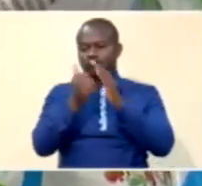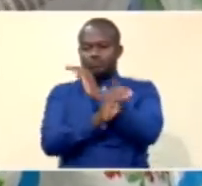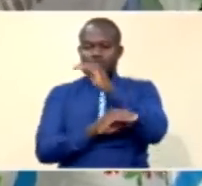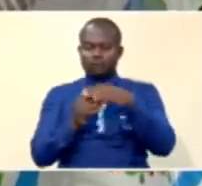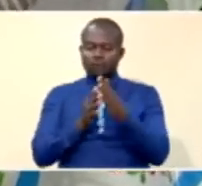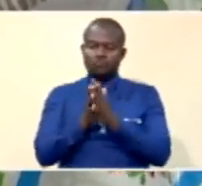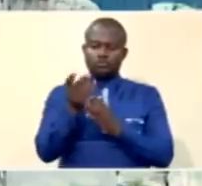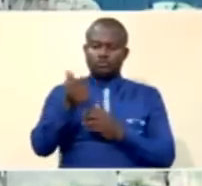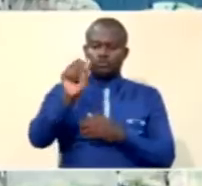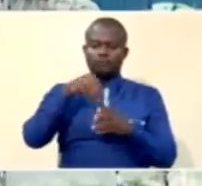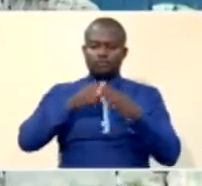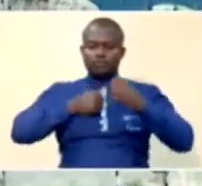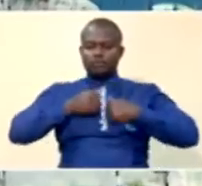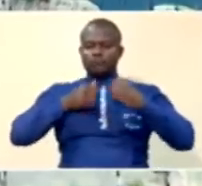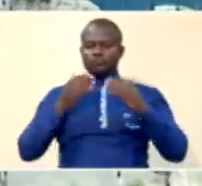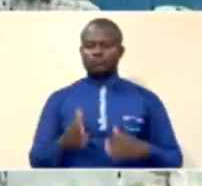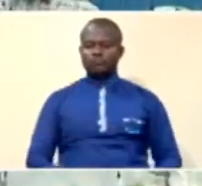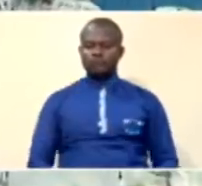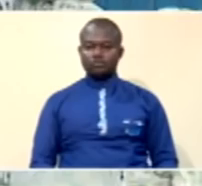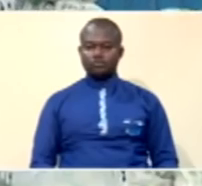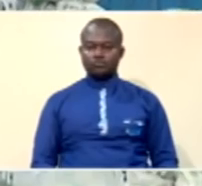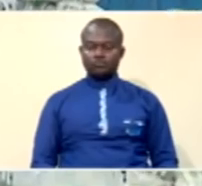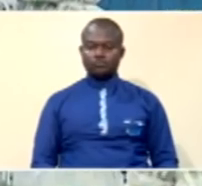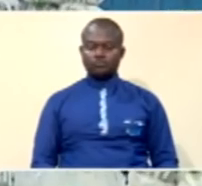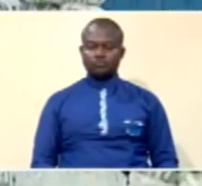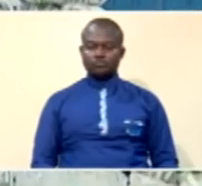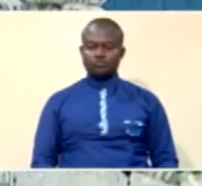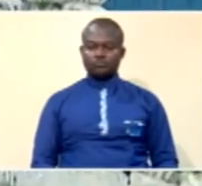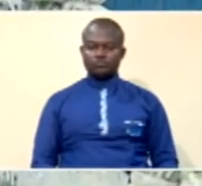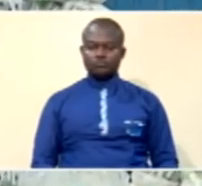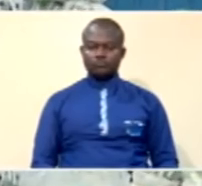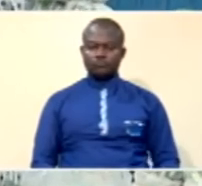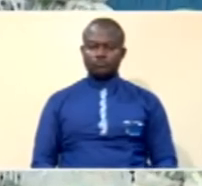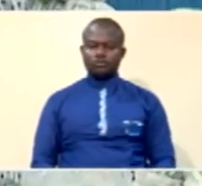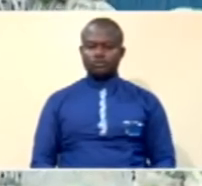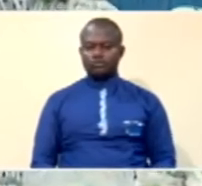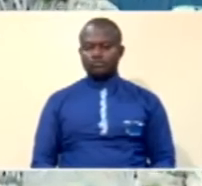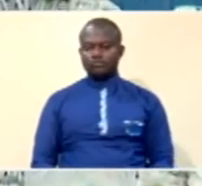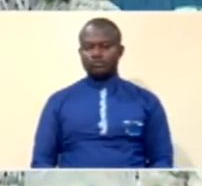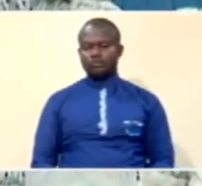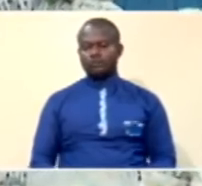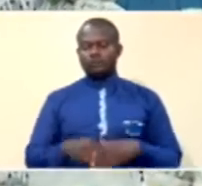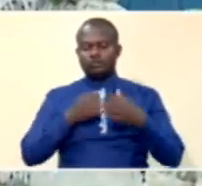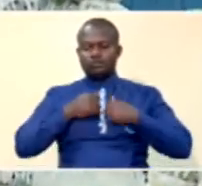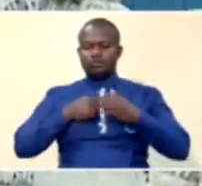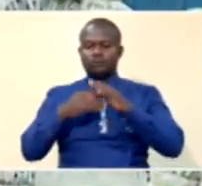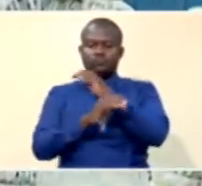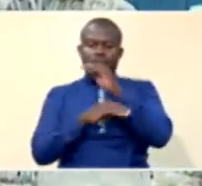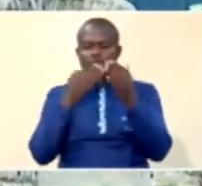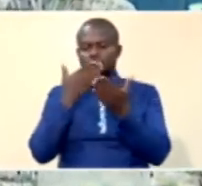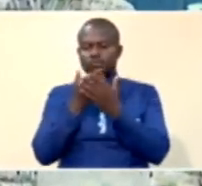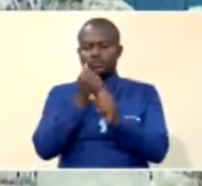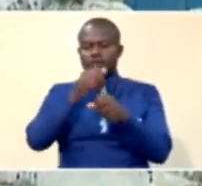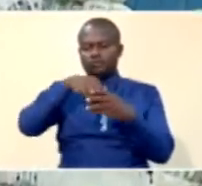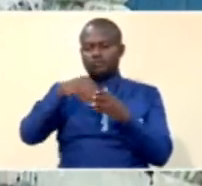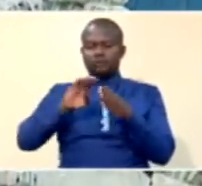gushora imari mu Rwanda. Rwanda is a good market for the business, so we started business here. U Rwanda ni igihugu cyiza cyo